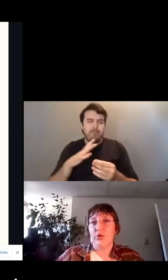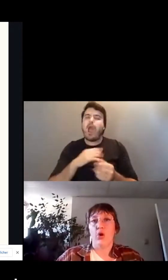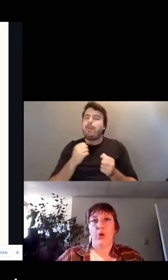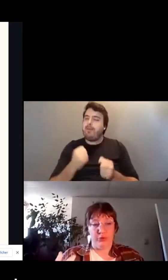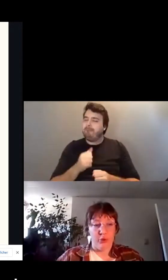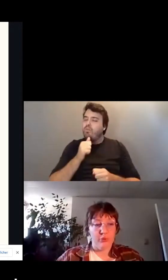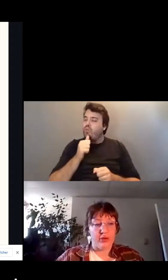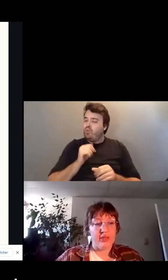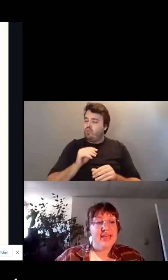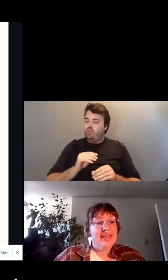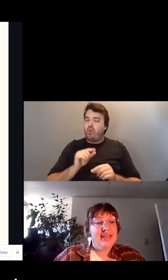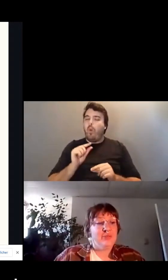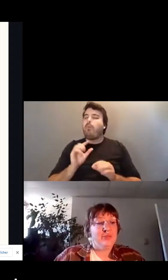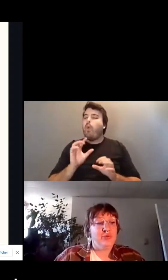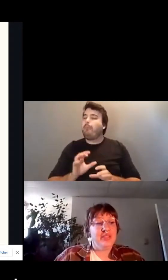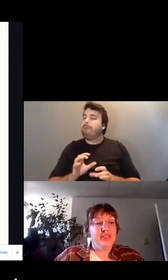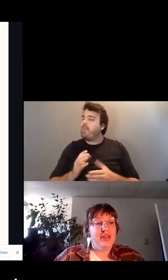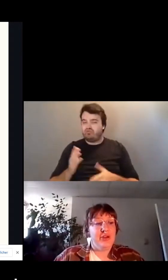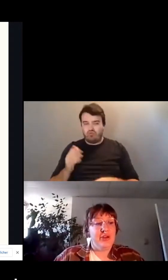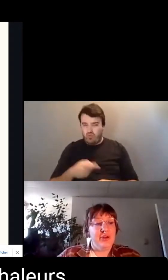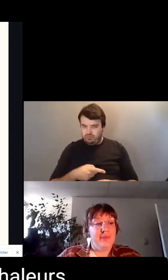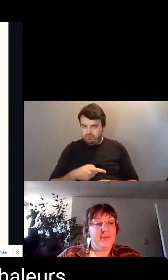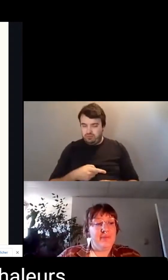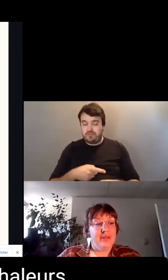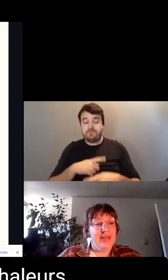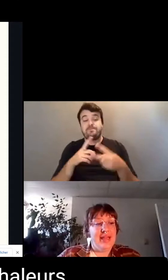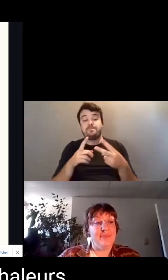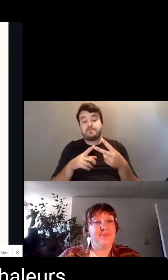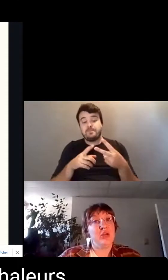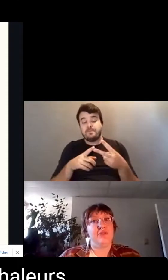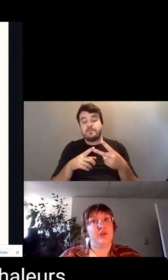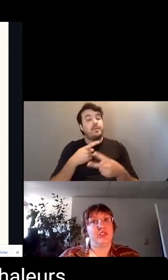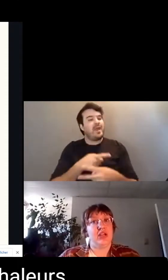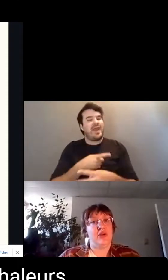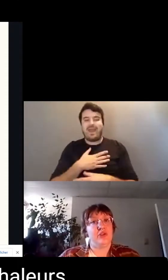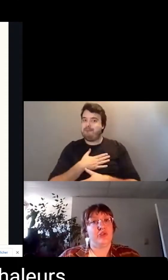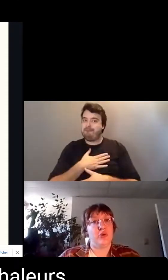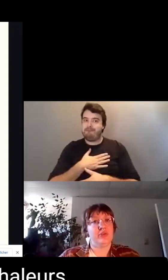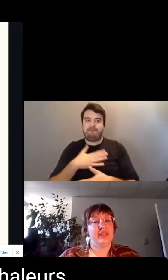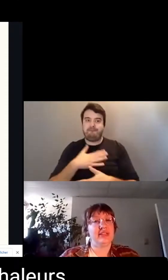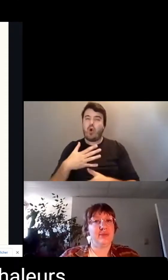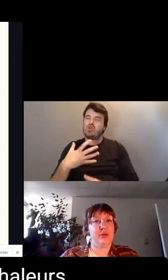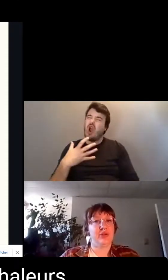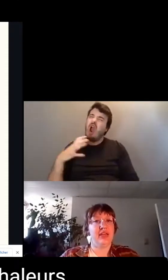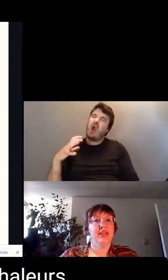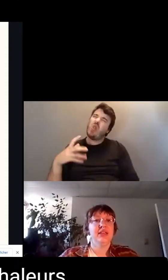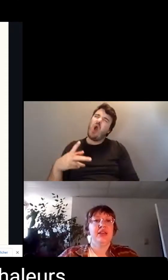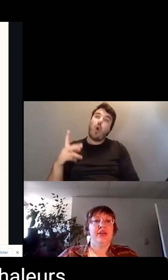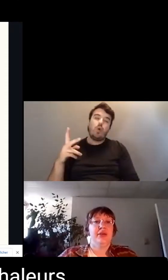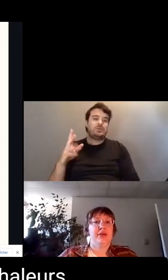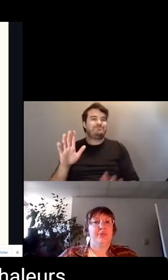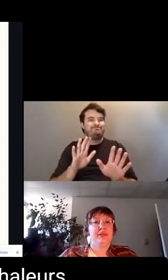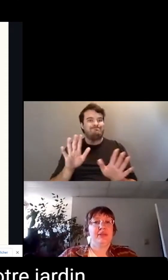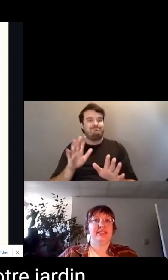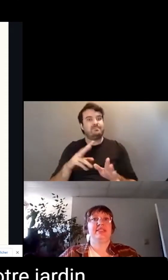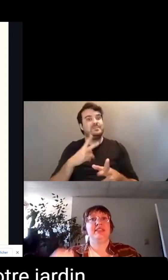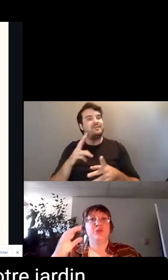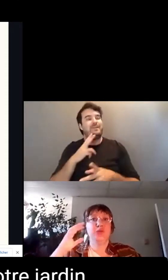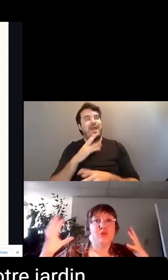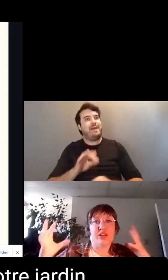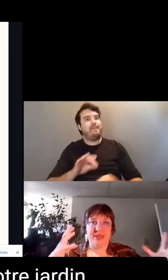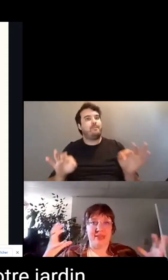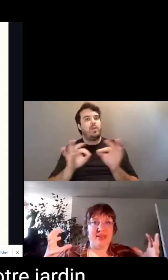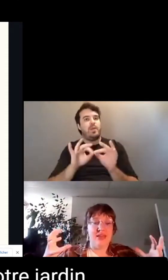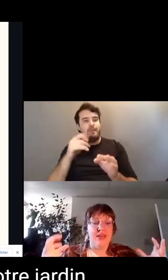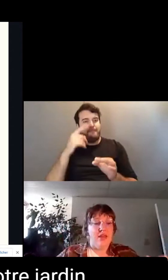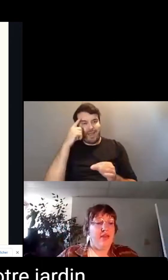aussi un peu d'ombre. Et puis, elle n'aime pas les fortes chaleurs. Donc, très important, pensez-y où